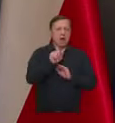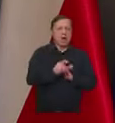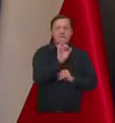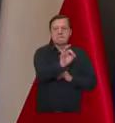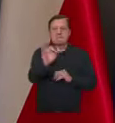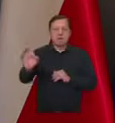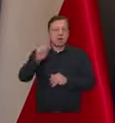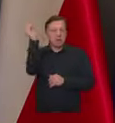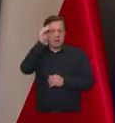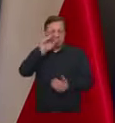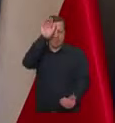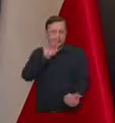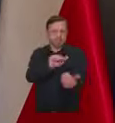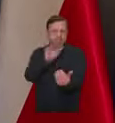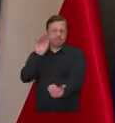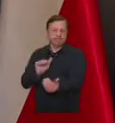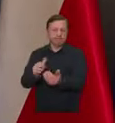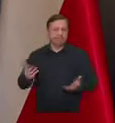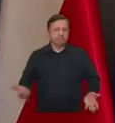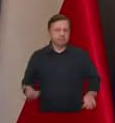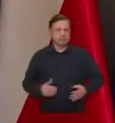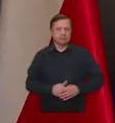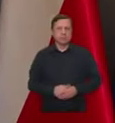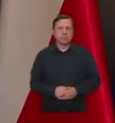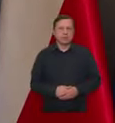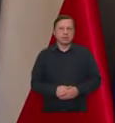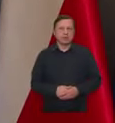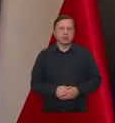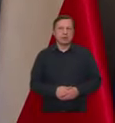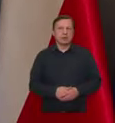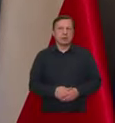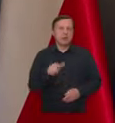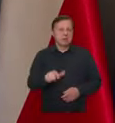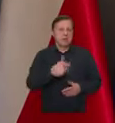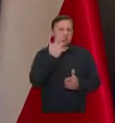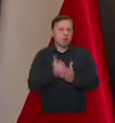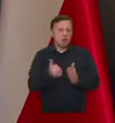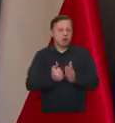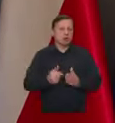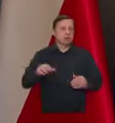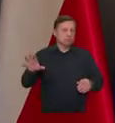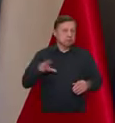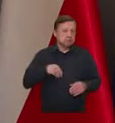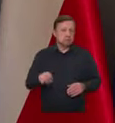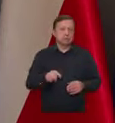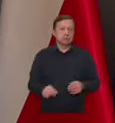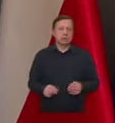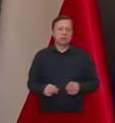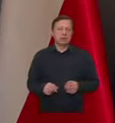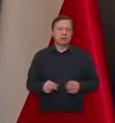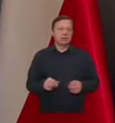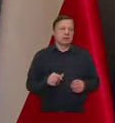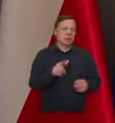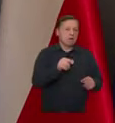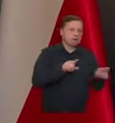możliwości psychofizycznych i uwzględnić to, że z tego samego sprzętu mogą korzystać ich siostry czy